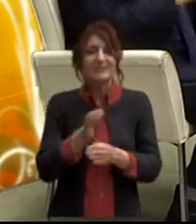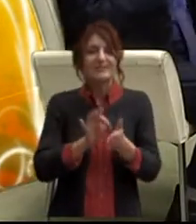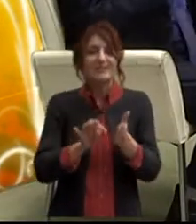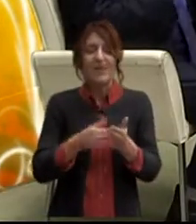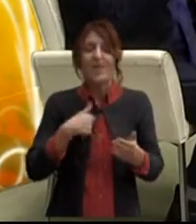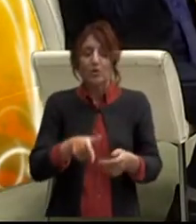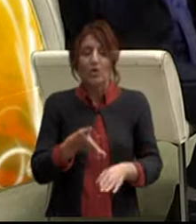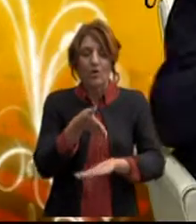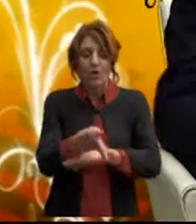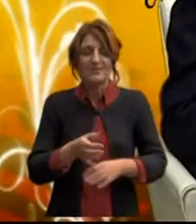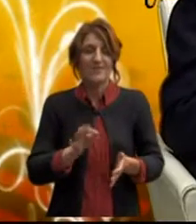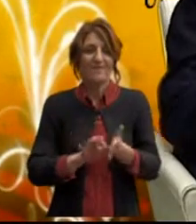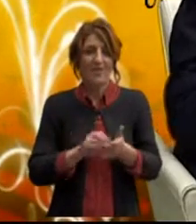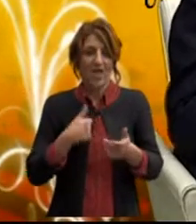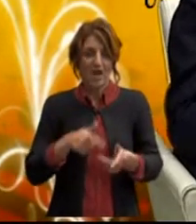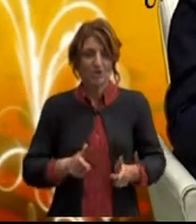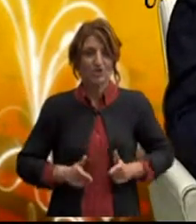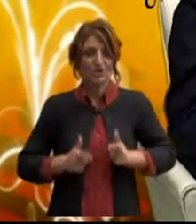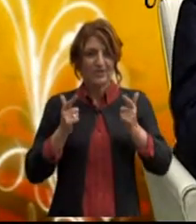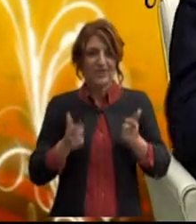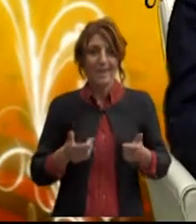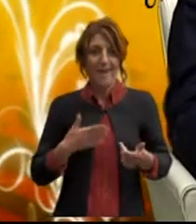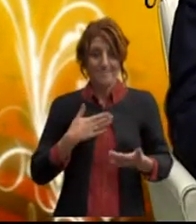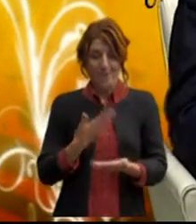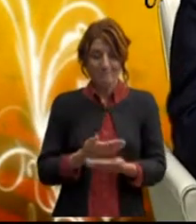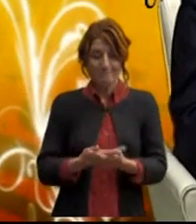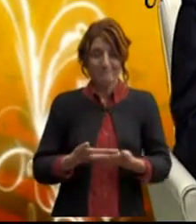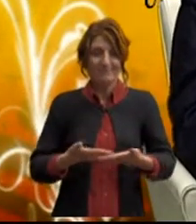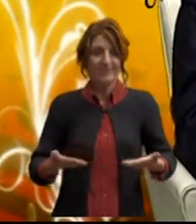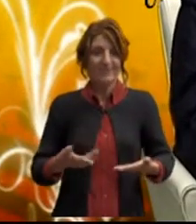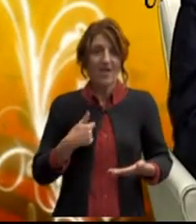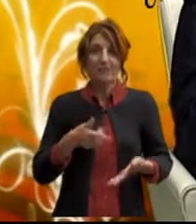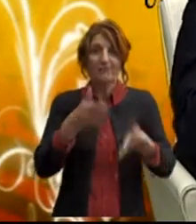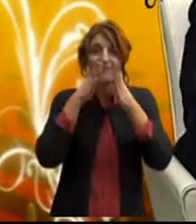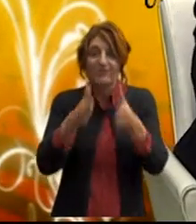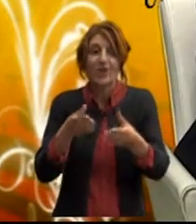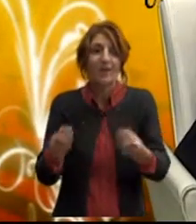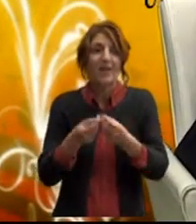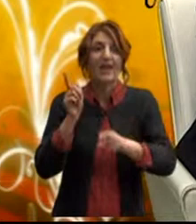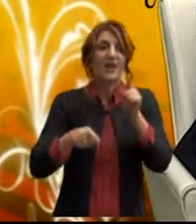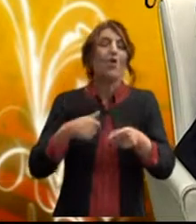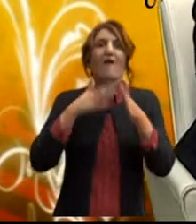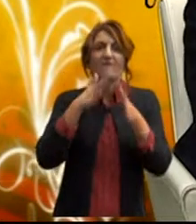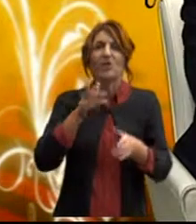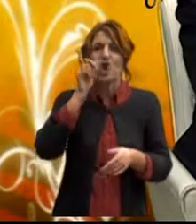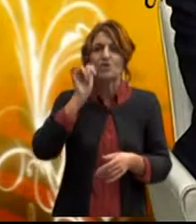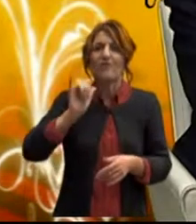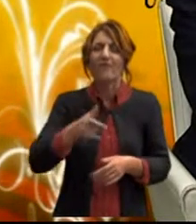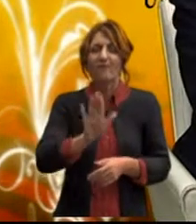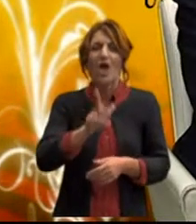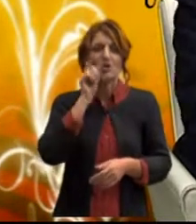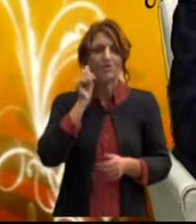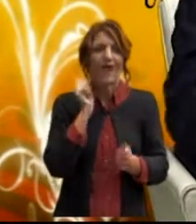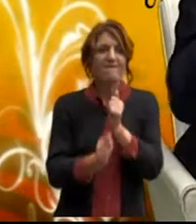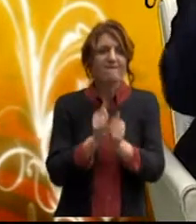vjeri. I naš onaj bazalni mentalni model je utemeljen na vjerovanjima. Dakle, neko vjeruje, čovjek je čovjek u vuk, pazite,